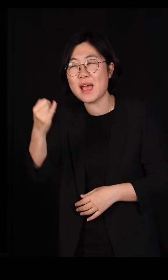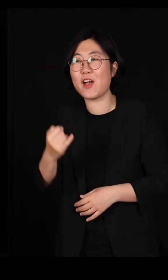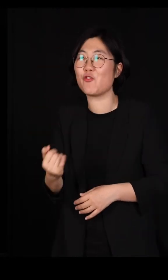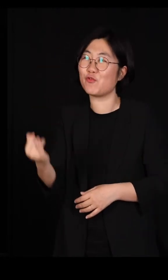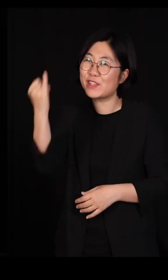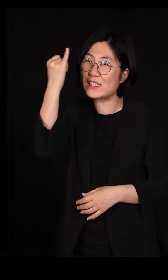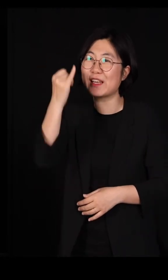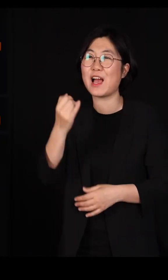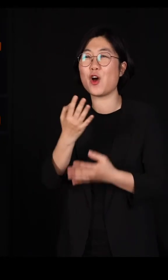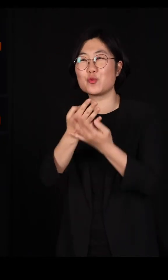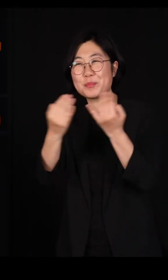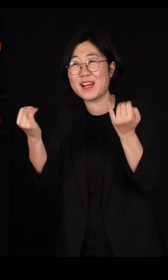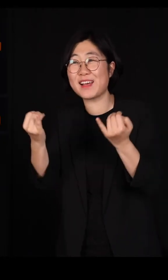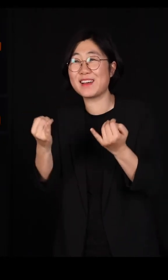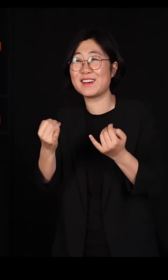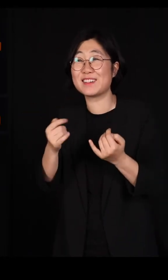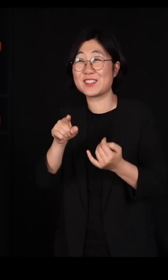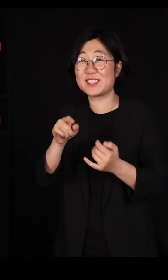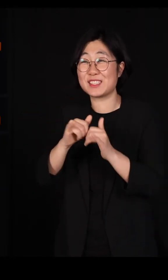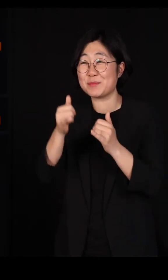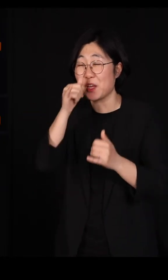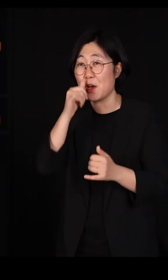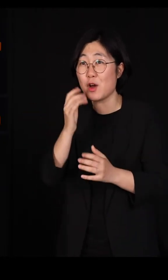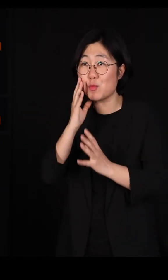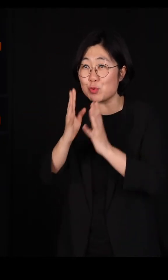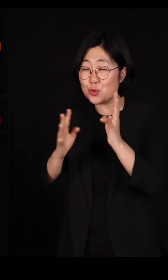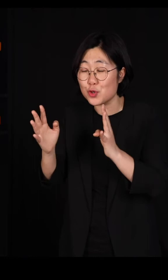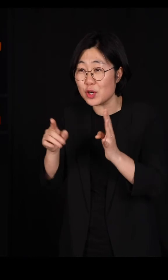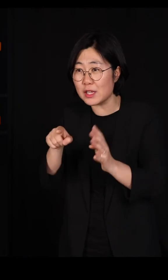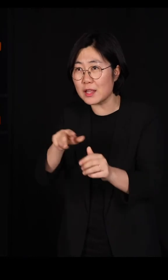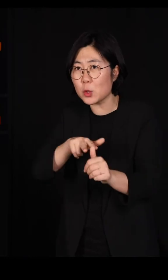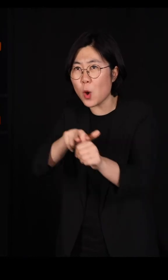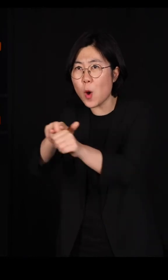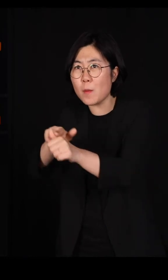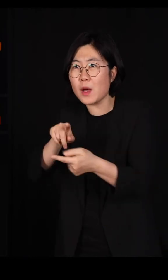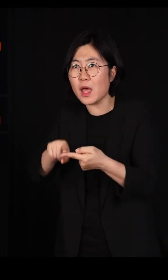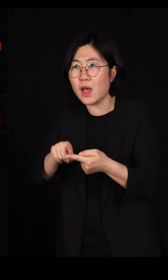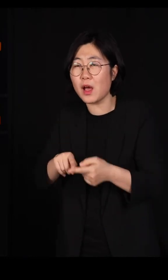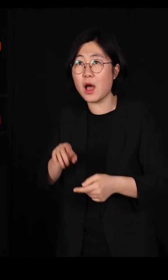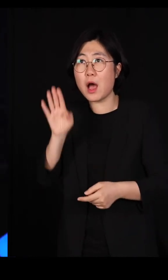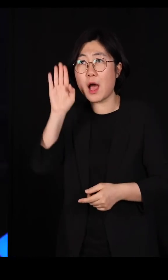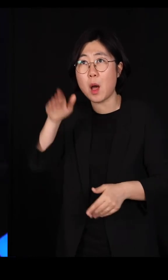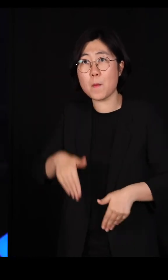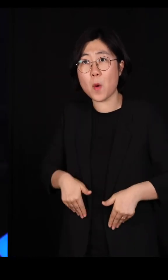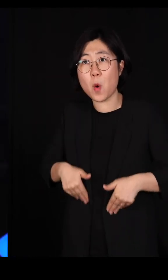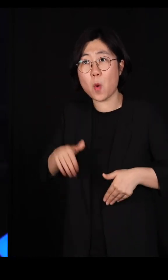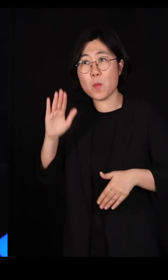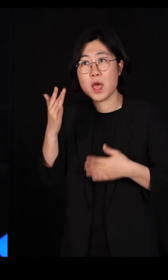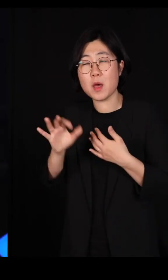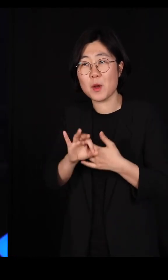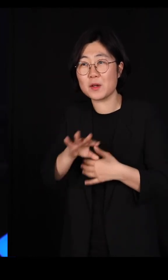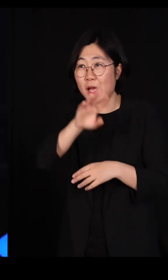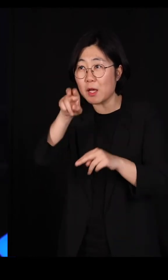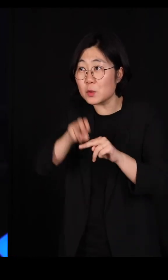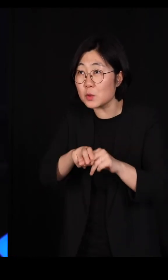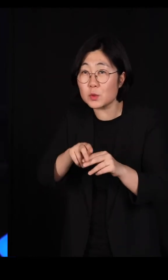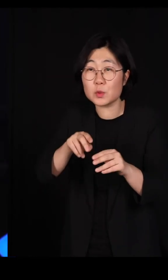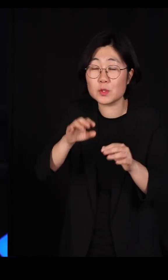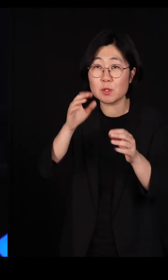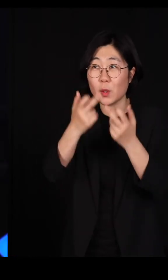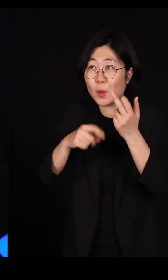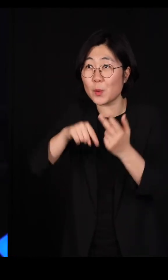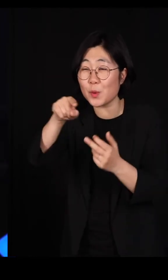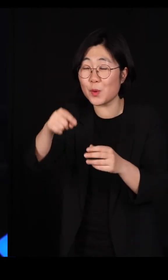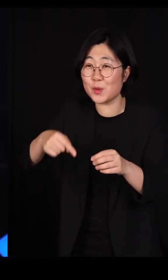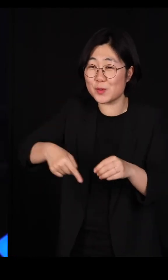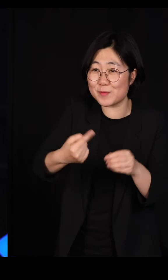부르는 사람들이 알고 있는 풀 한 포기에 대한 정보. 우리 봄에 어딘가에서 다 쪼그리고 앉아 가지고 막 쑥 캐고 풀